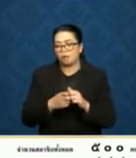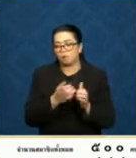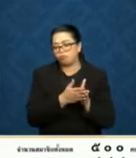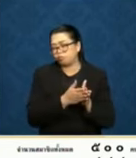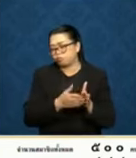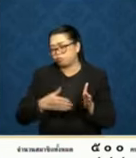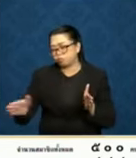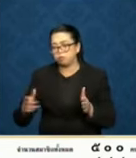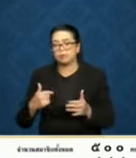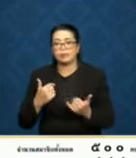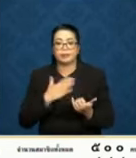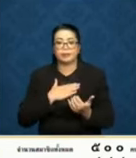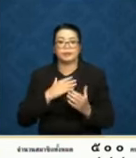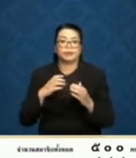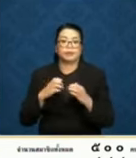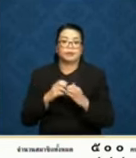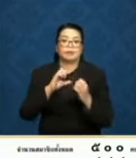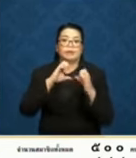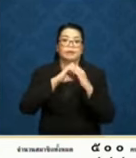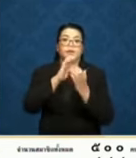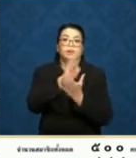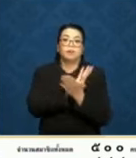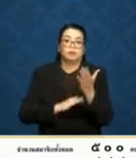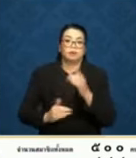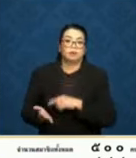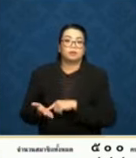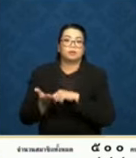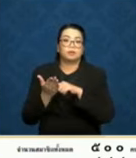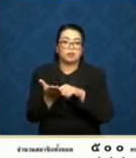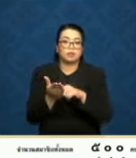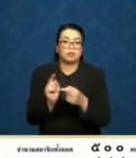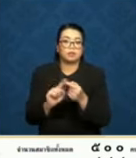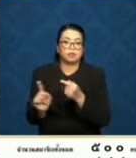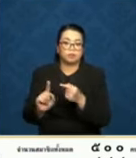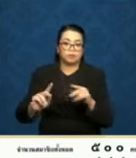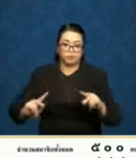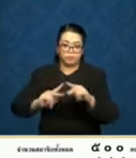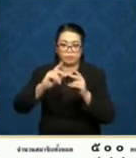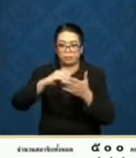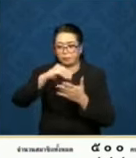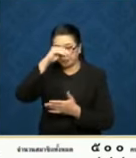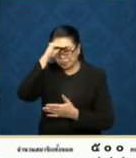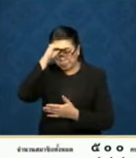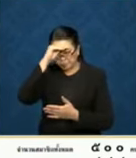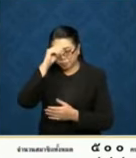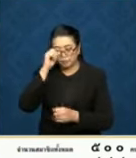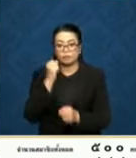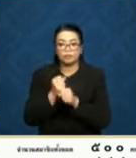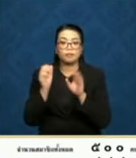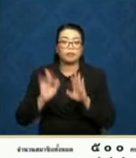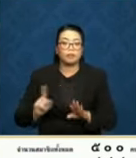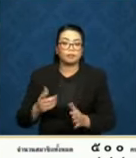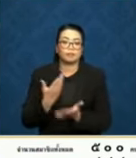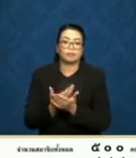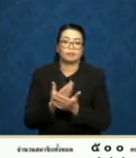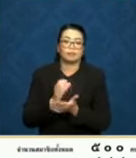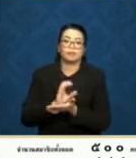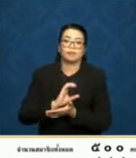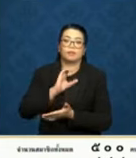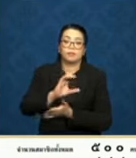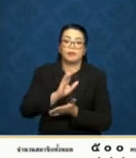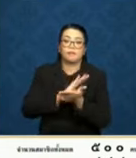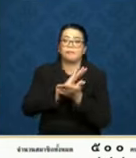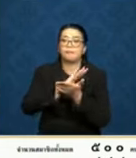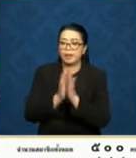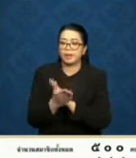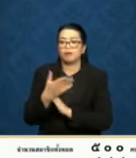พวกกระผมพักภมิใจไย อยากจะนำเสนอรัฐบาลโยเฉพาะย overlookกระทวศึกษาในการจัดทำง mundial ที่จะพิก